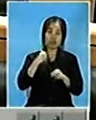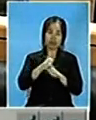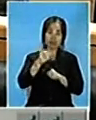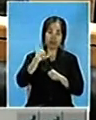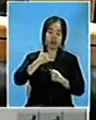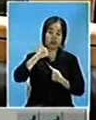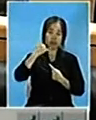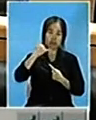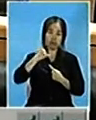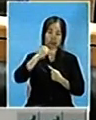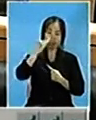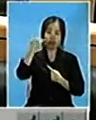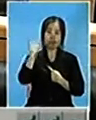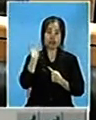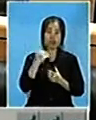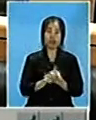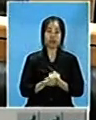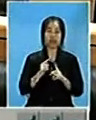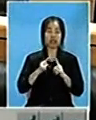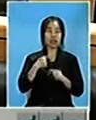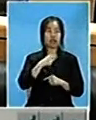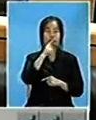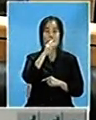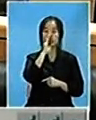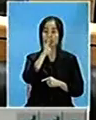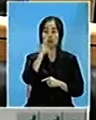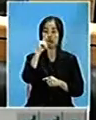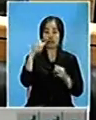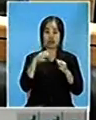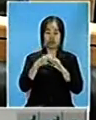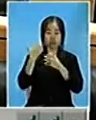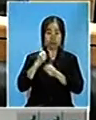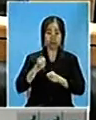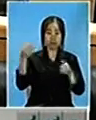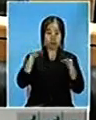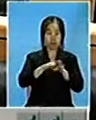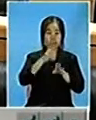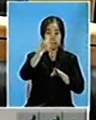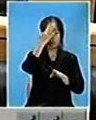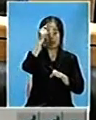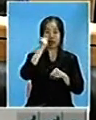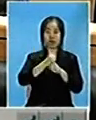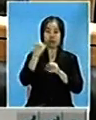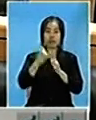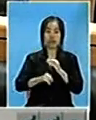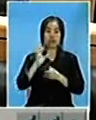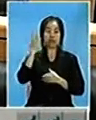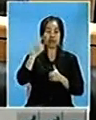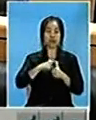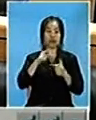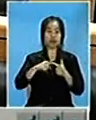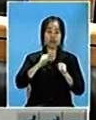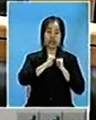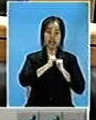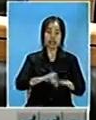2ครั้งเช่นเดียวกันครับแต่ผมบอกซะเลยนะครับที่ประชาธิปัตย์ไม่ถูกยุบเนี่ยเพราะไม่ได้กระทําความผิดแล้วเรารังเกียจนะครับพรร